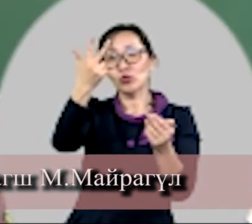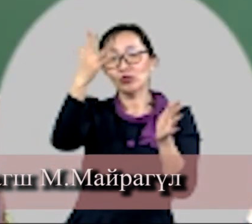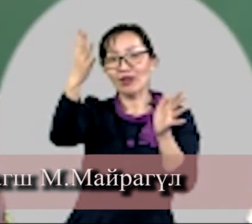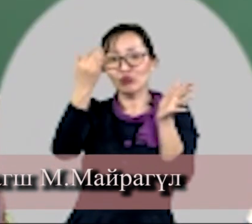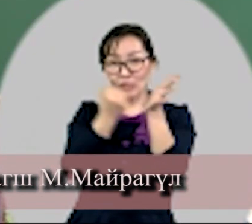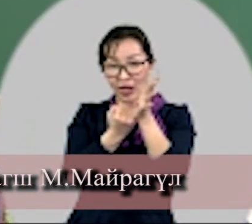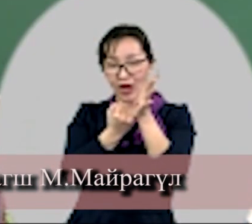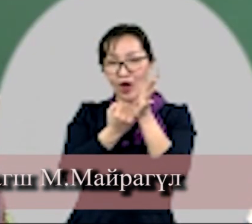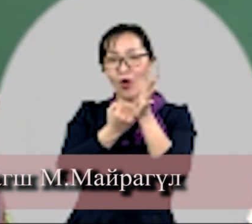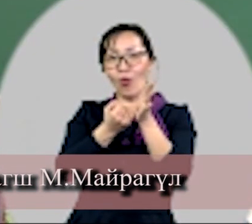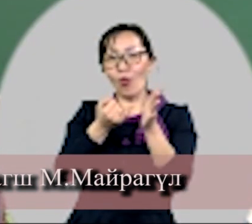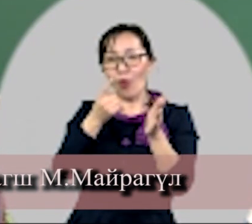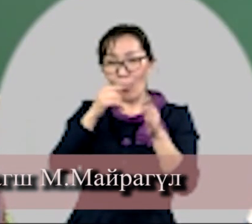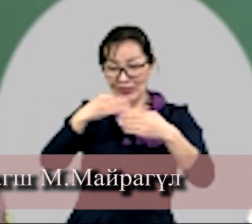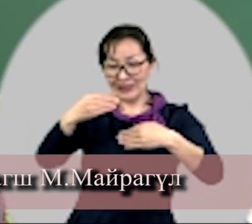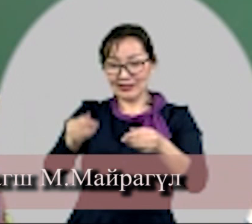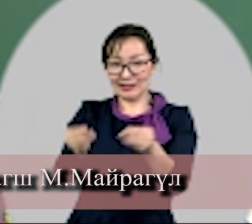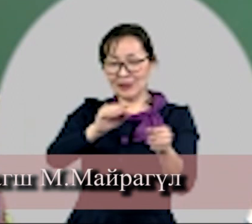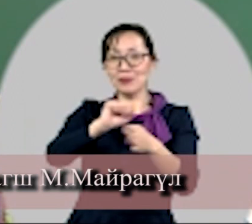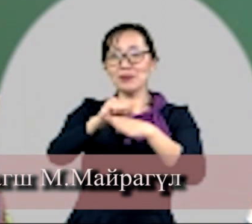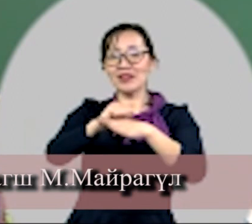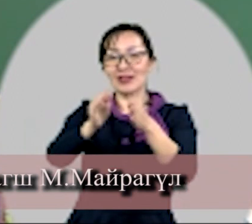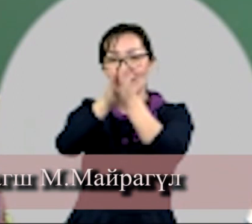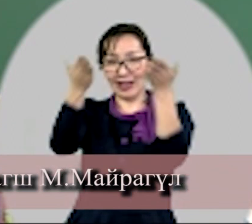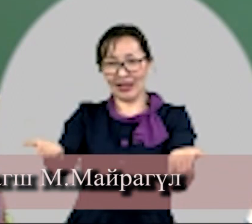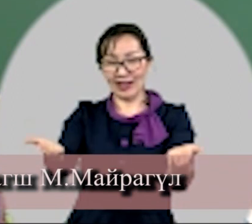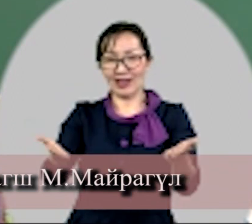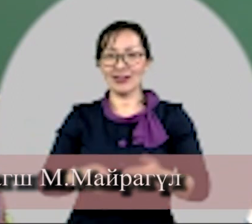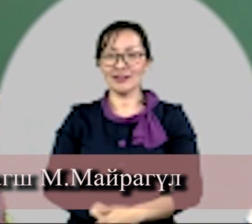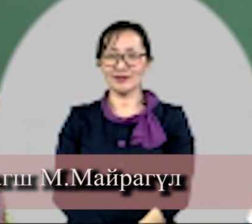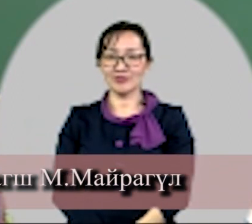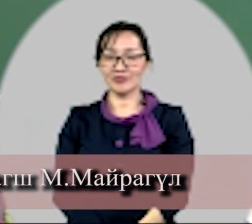4 сағатта ауарайы суық бекен, әлде жылы мекен.